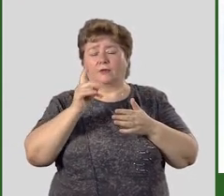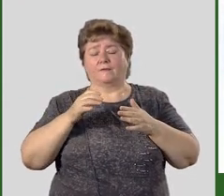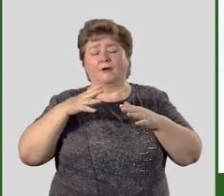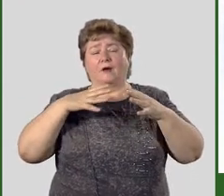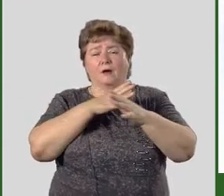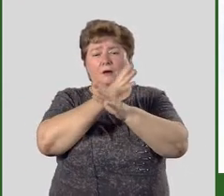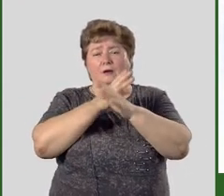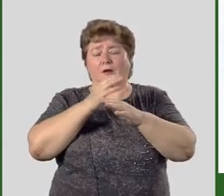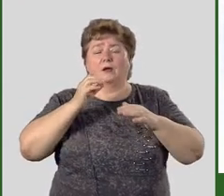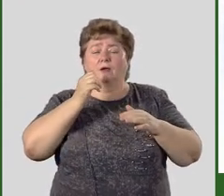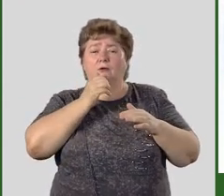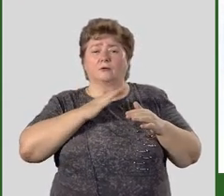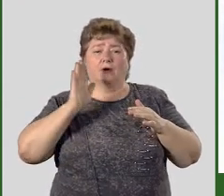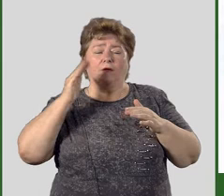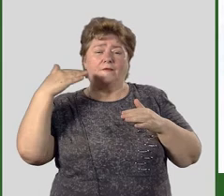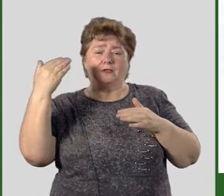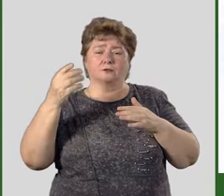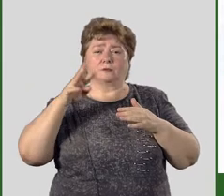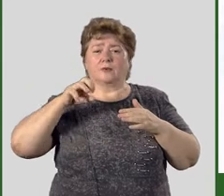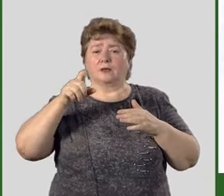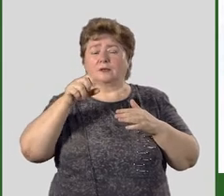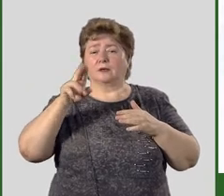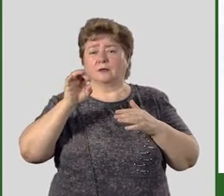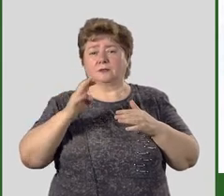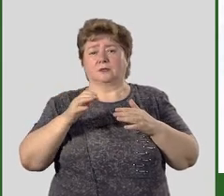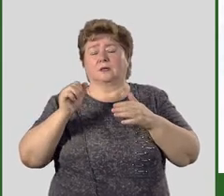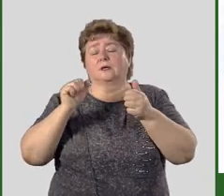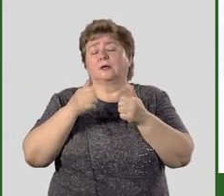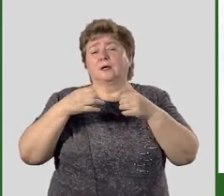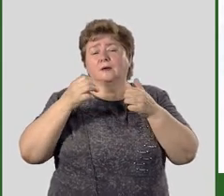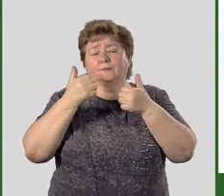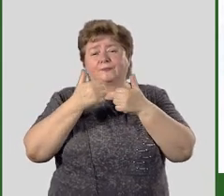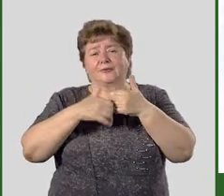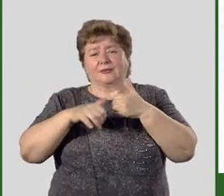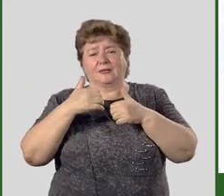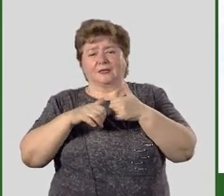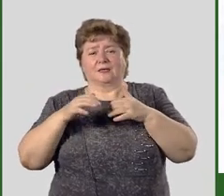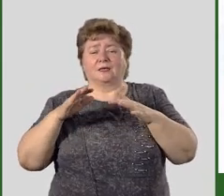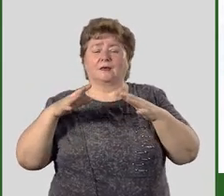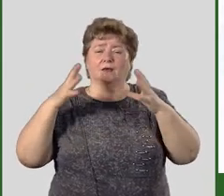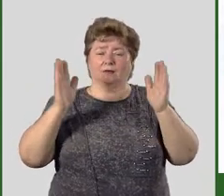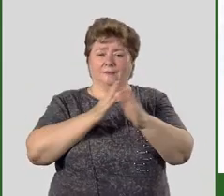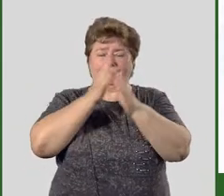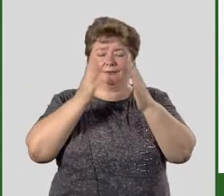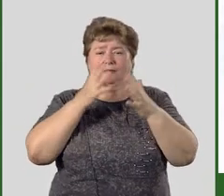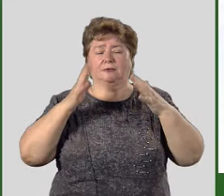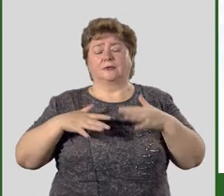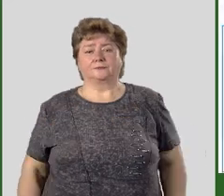на юго-востоке Мадагаскара характерен тропический влажный тип климата.